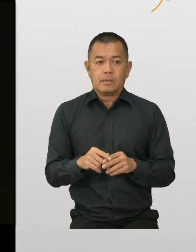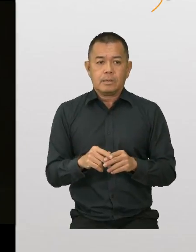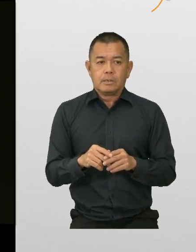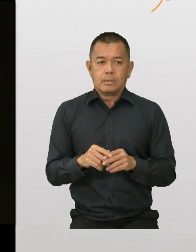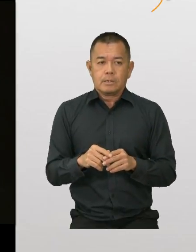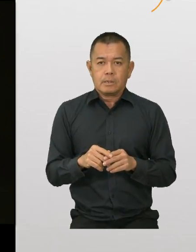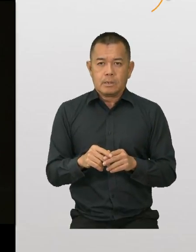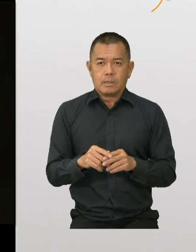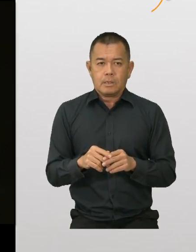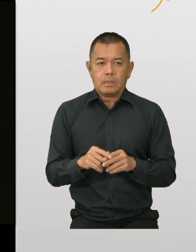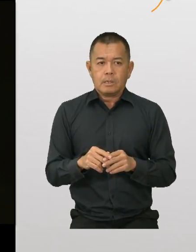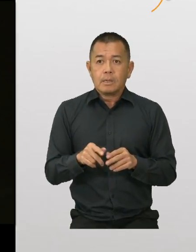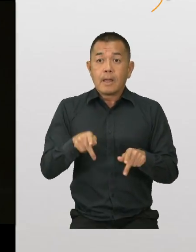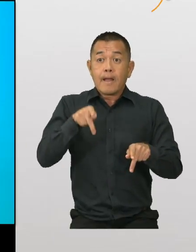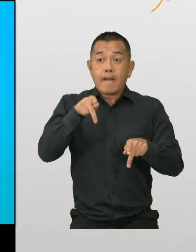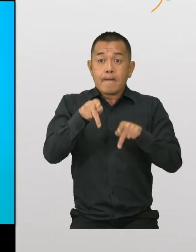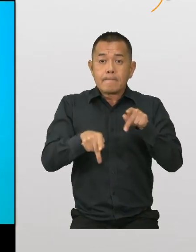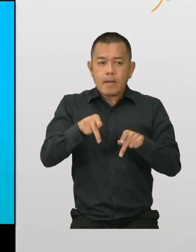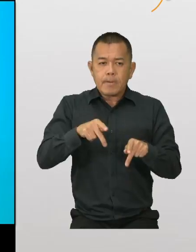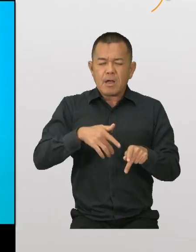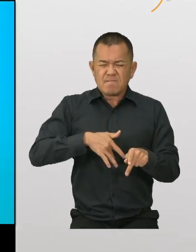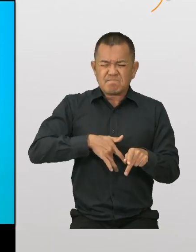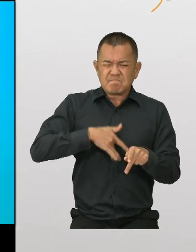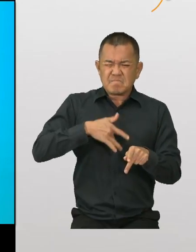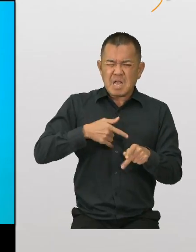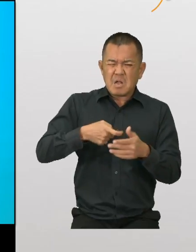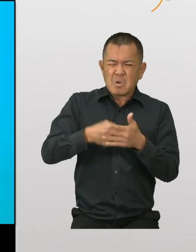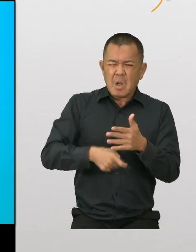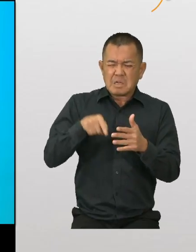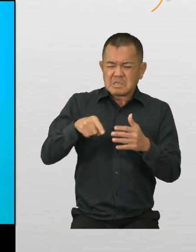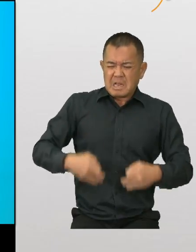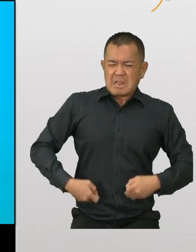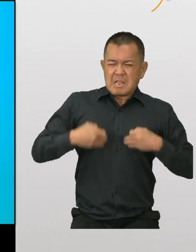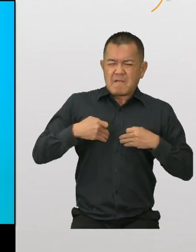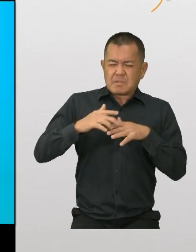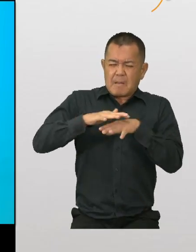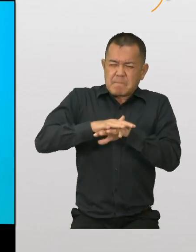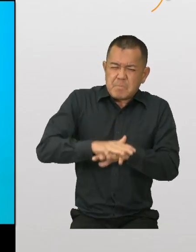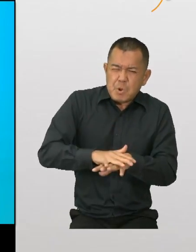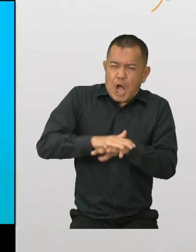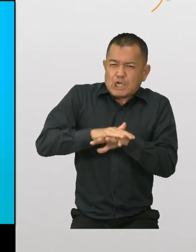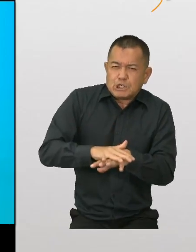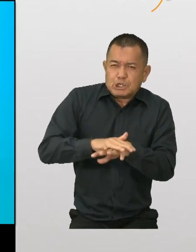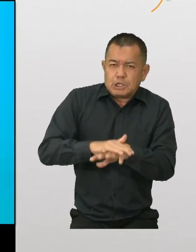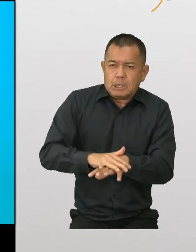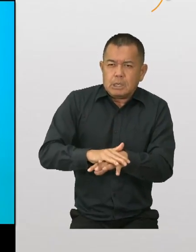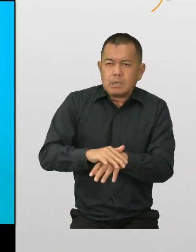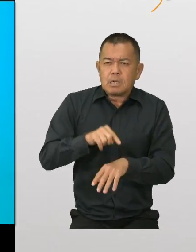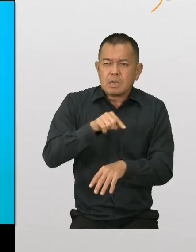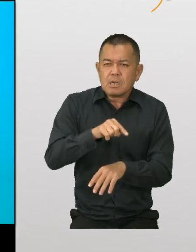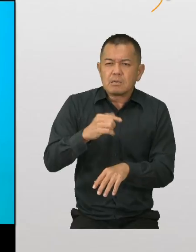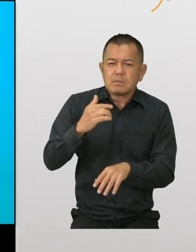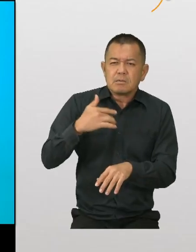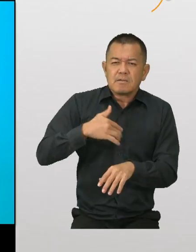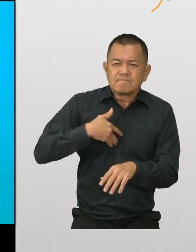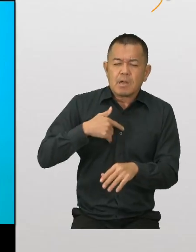感受到 People 生活 still 贵高 feel cost of living 生活压力 pressures. 大大家觉 They 得 sense that they 要 have to 用到 spend 钱的地 more 方多